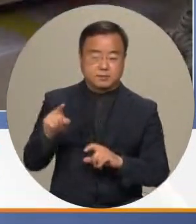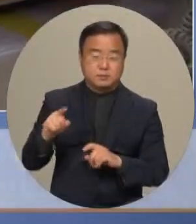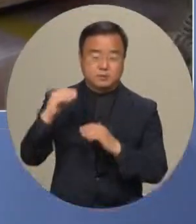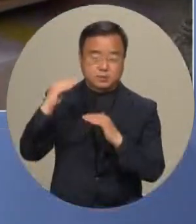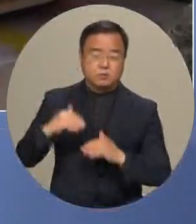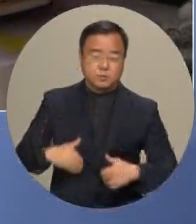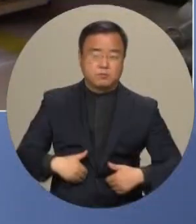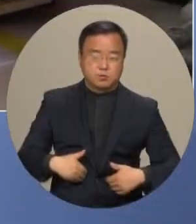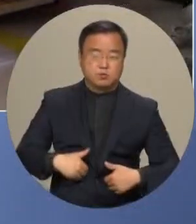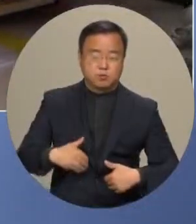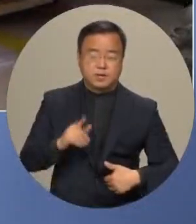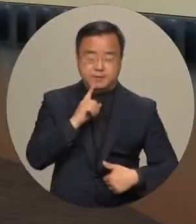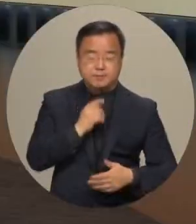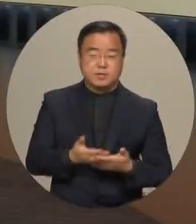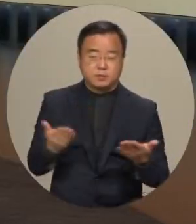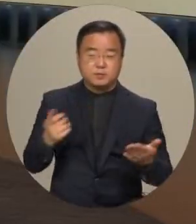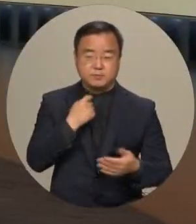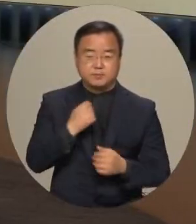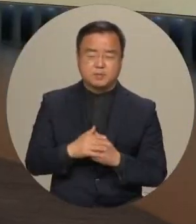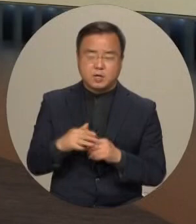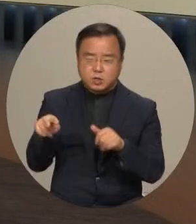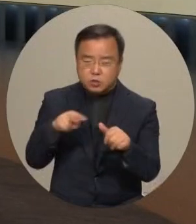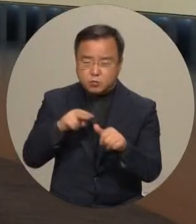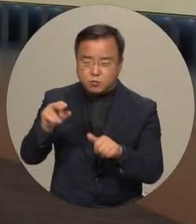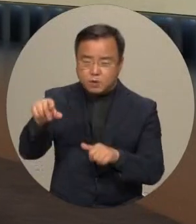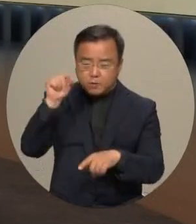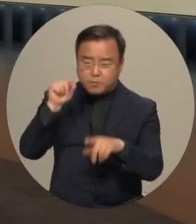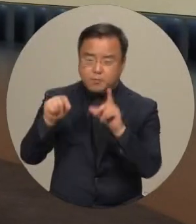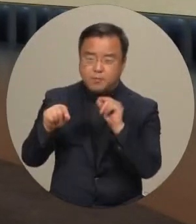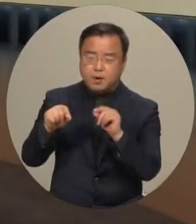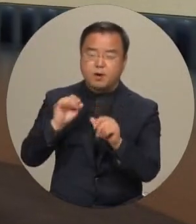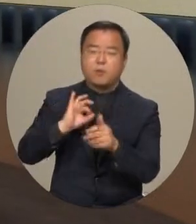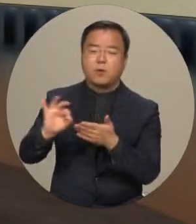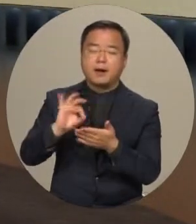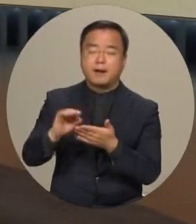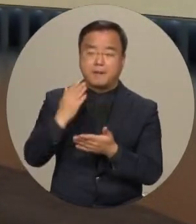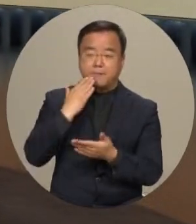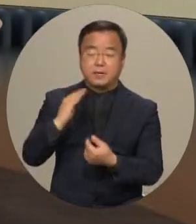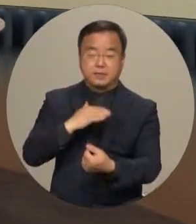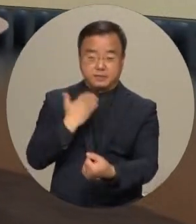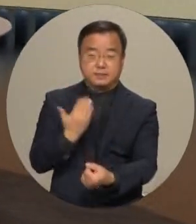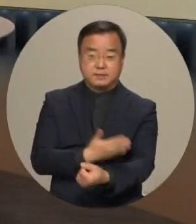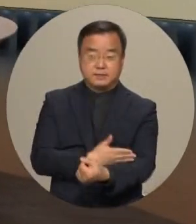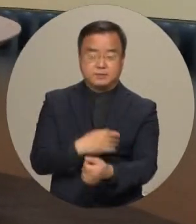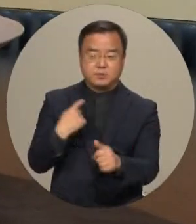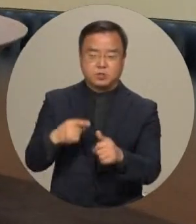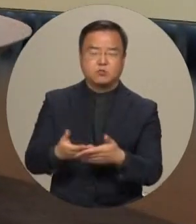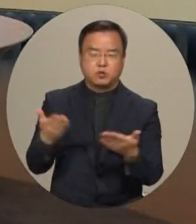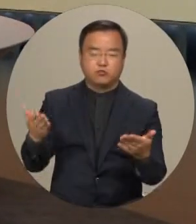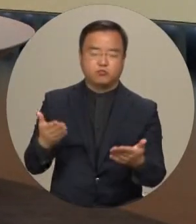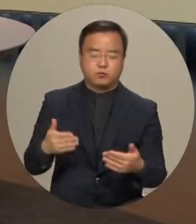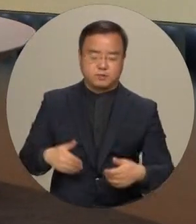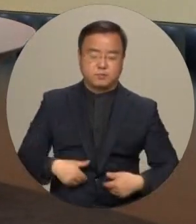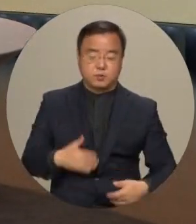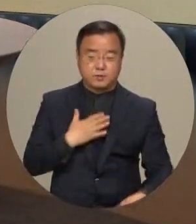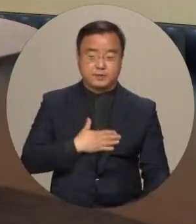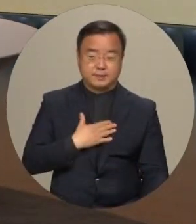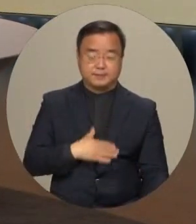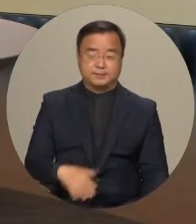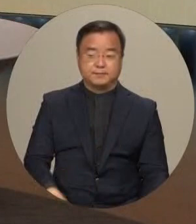싶었어요네 정보를 정확하게 찾아서 활용할 수 있는 능력 이런 것들이 키워줄 필요가 있겠습니다